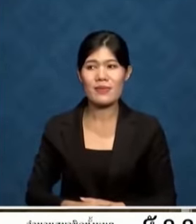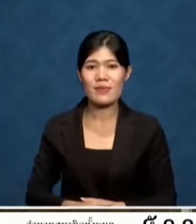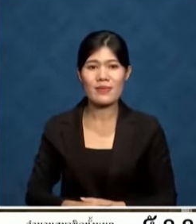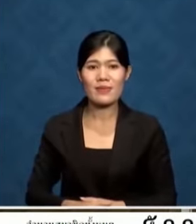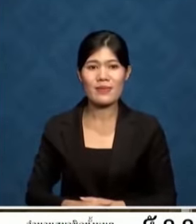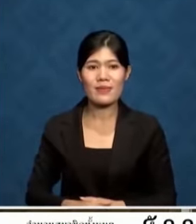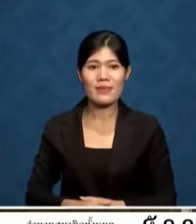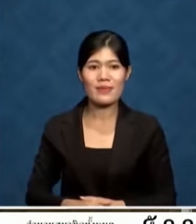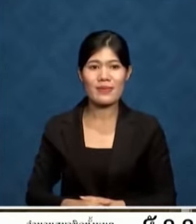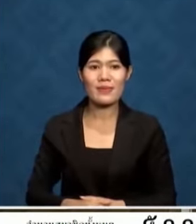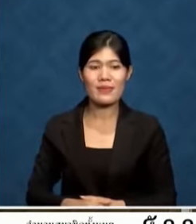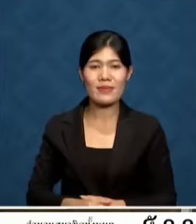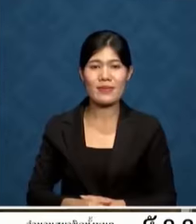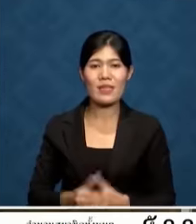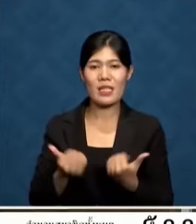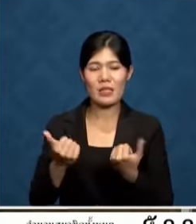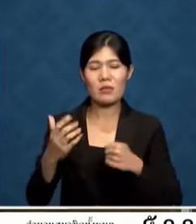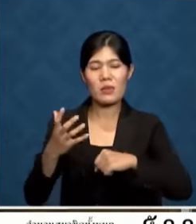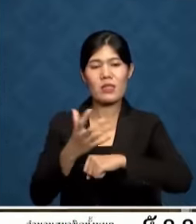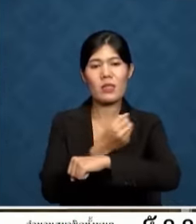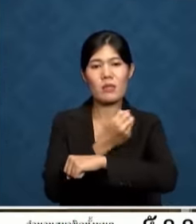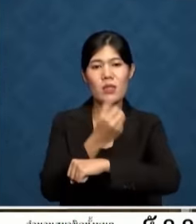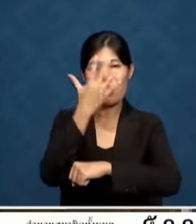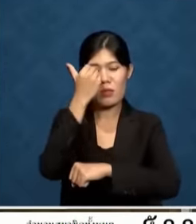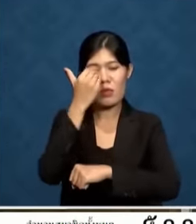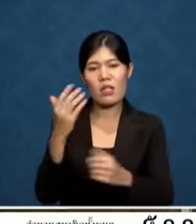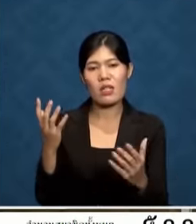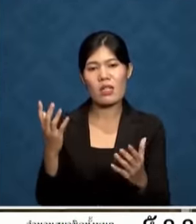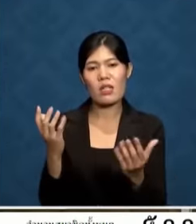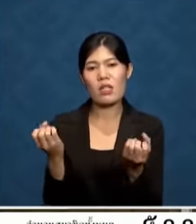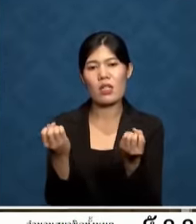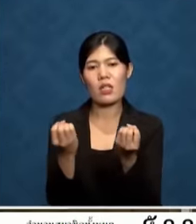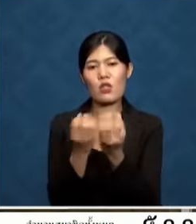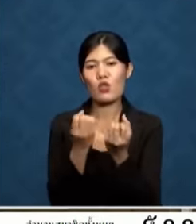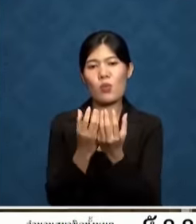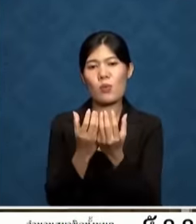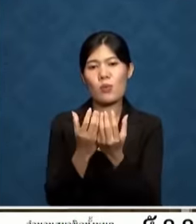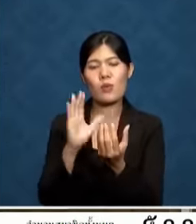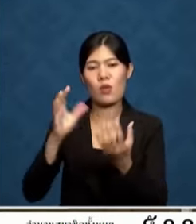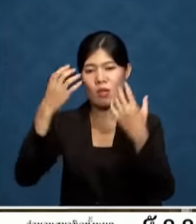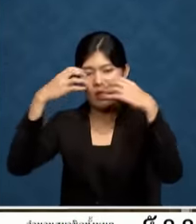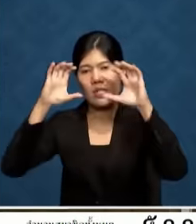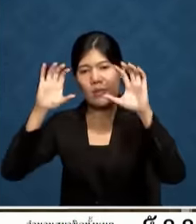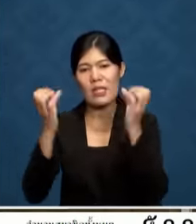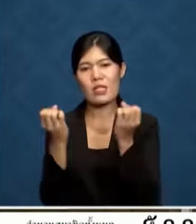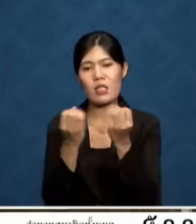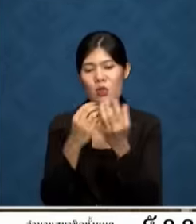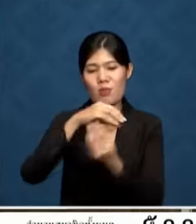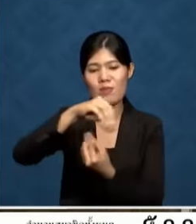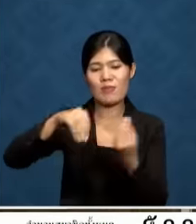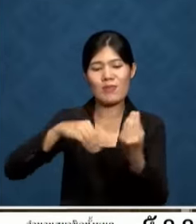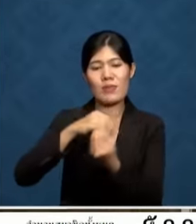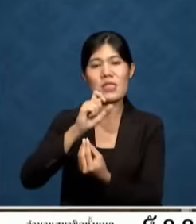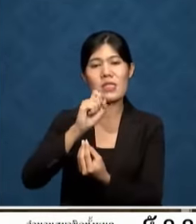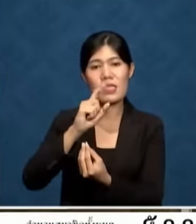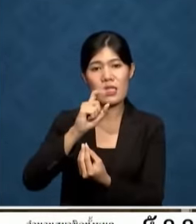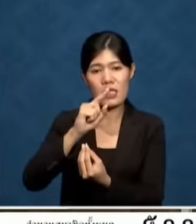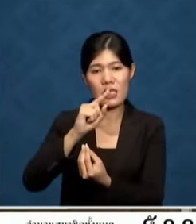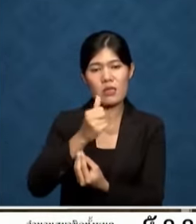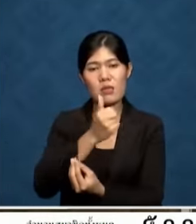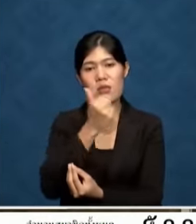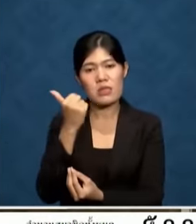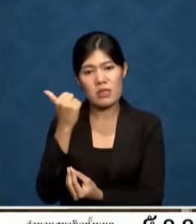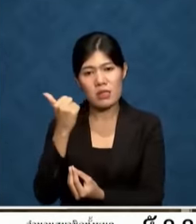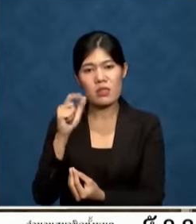นี่คือการเมืองที่เกิดจากรัฐบาลแล้วกระทบไปถึงเศรษฐกิจและอื่น